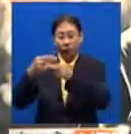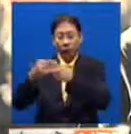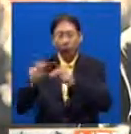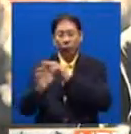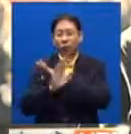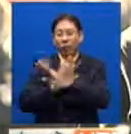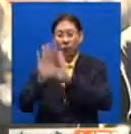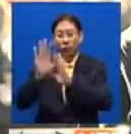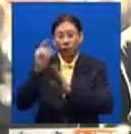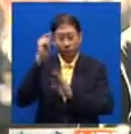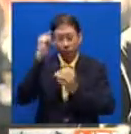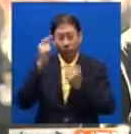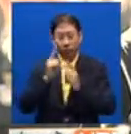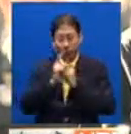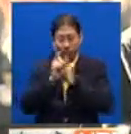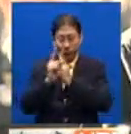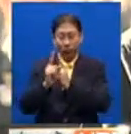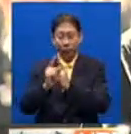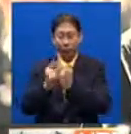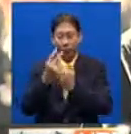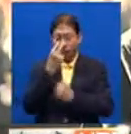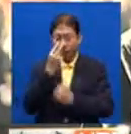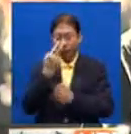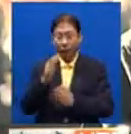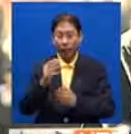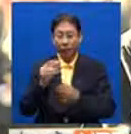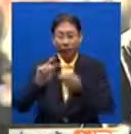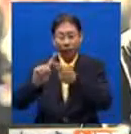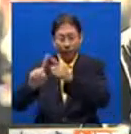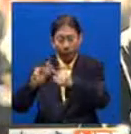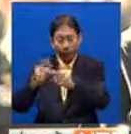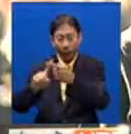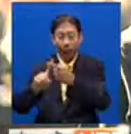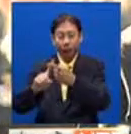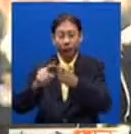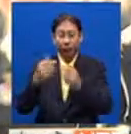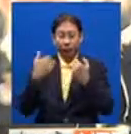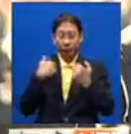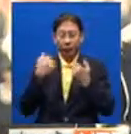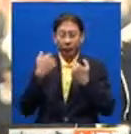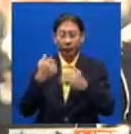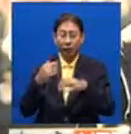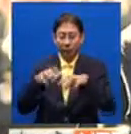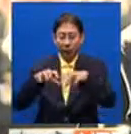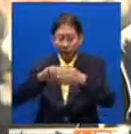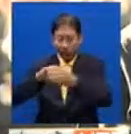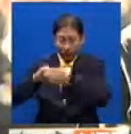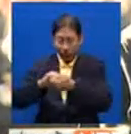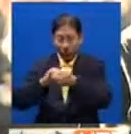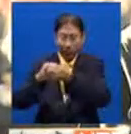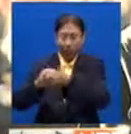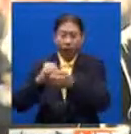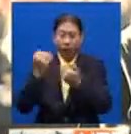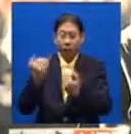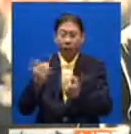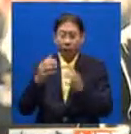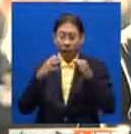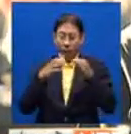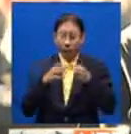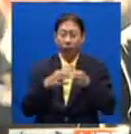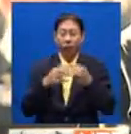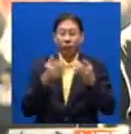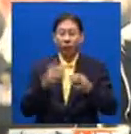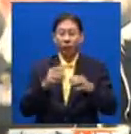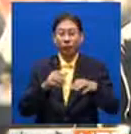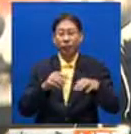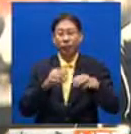างๆเหล่านั้นนะครับก็มีการติดตามเพราะว่าในมิตรประเทศบางประเทศนั้นก็มีความเคลื่อนไหวอยู่แต่ว่าเรื่องกลุ่มการเ